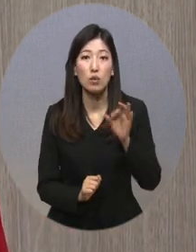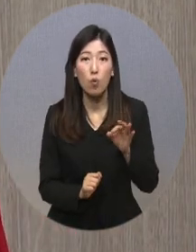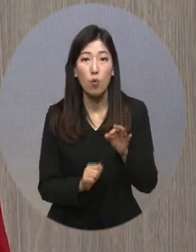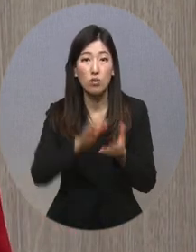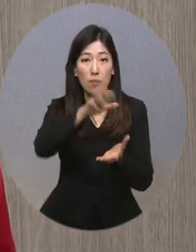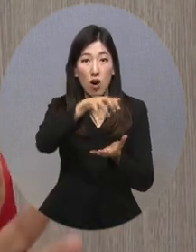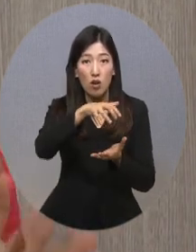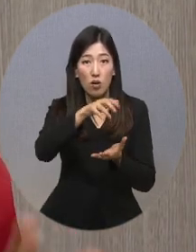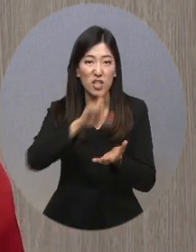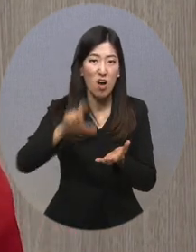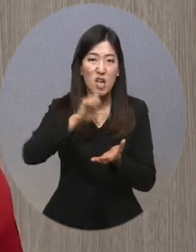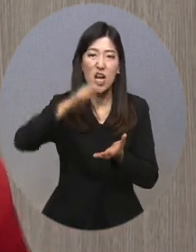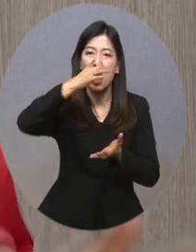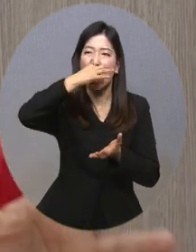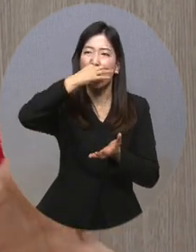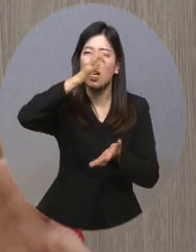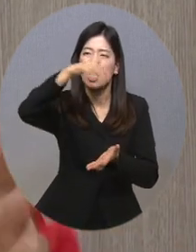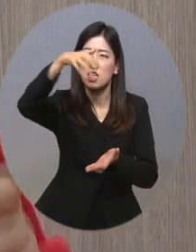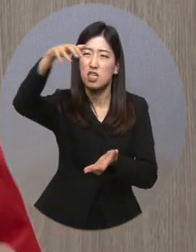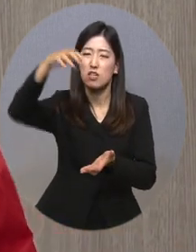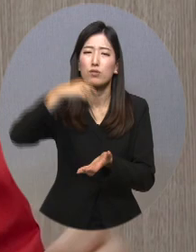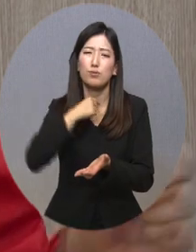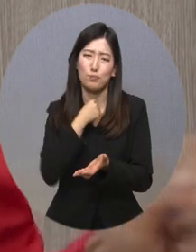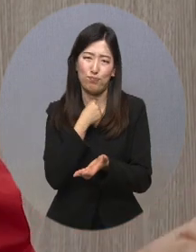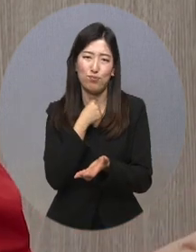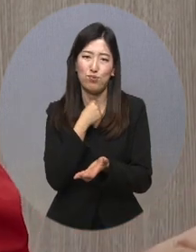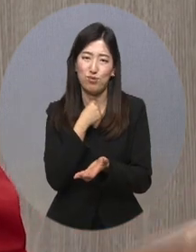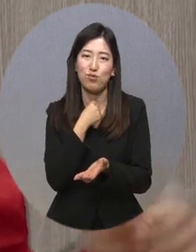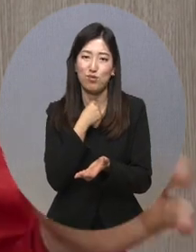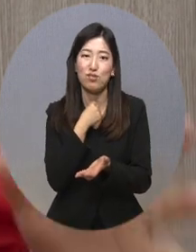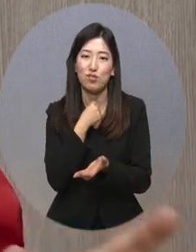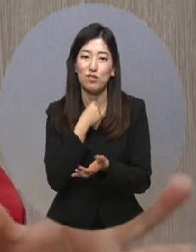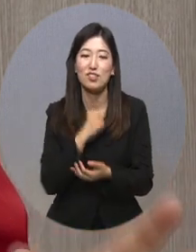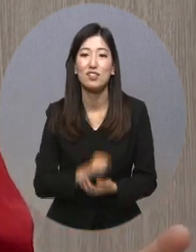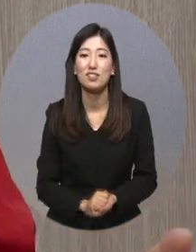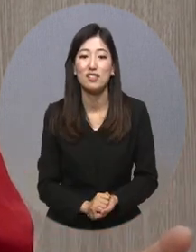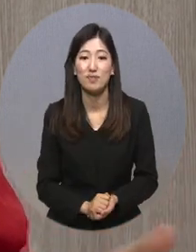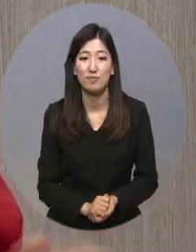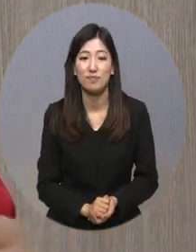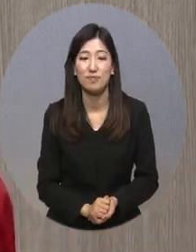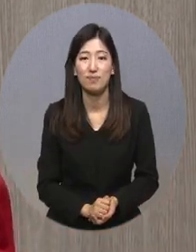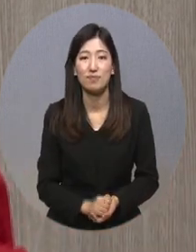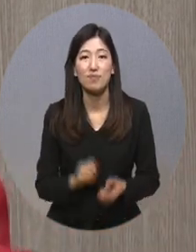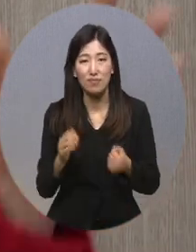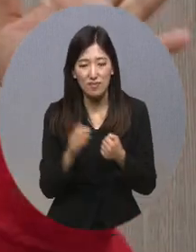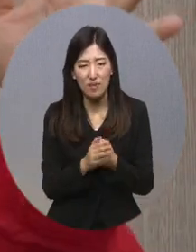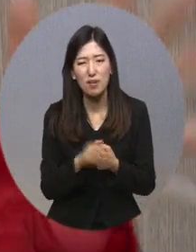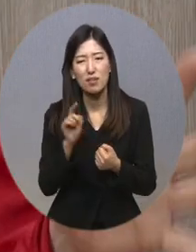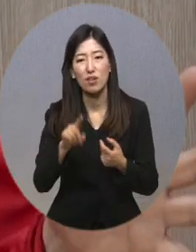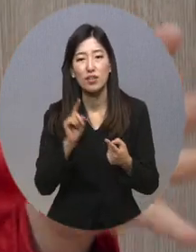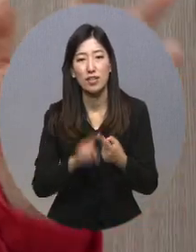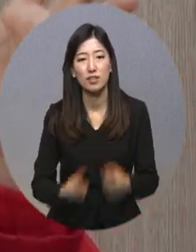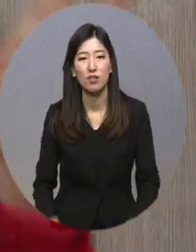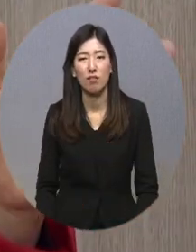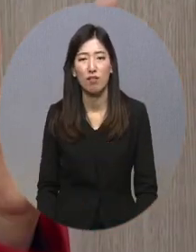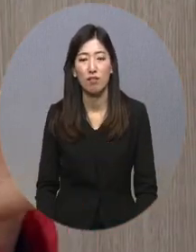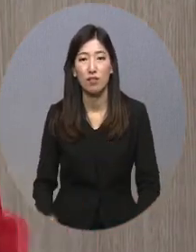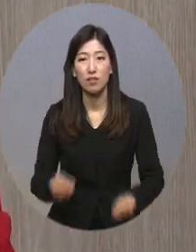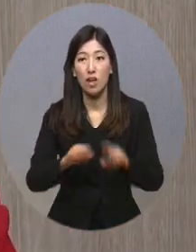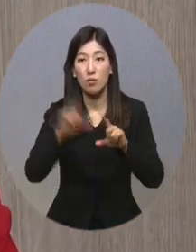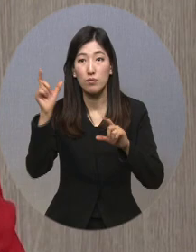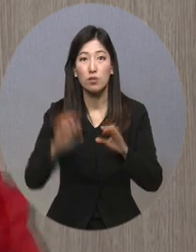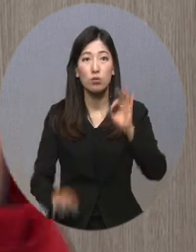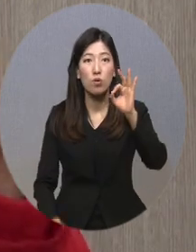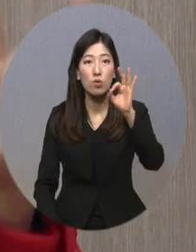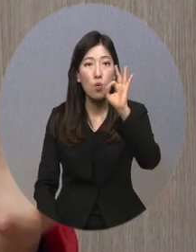되는데 이거를 사람들이 중요하다고 서로 많이 얘기를 해줘야 정말 중요하다고 생각하는데 많은 사람이 다 어떤 돈 쪽으로